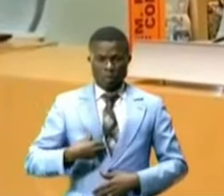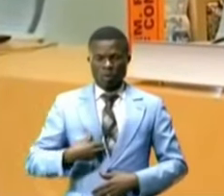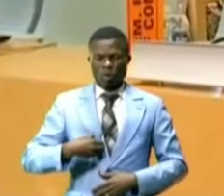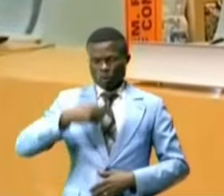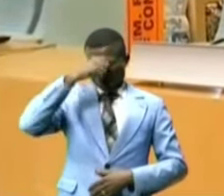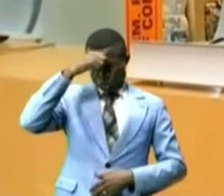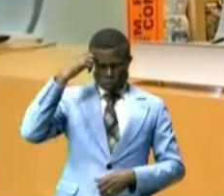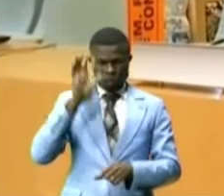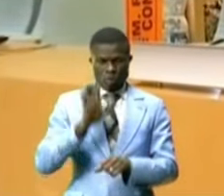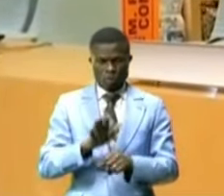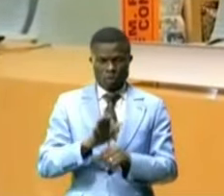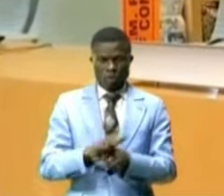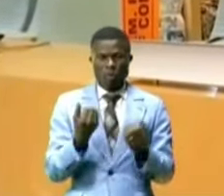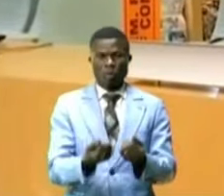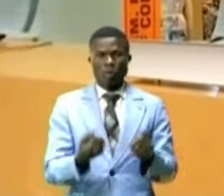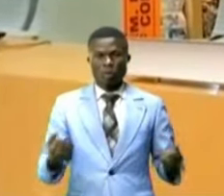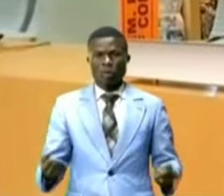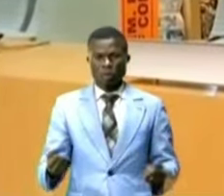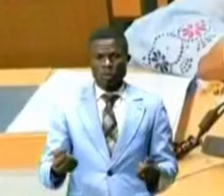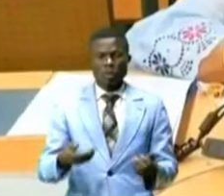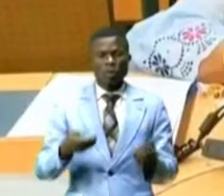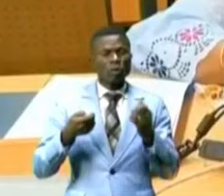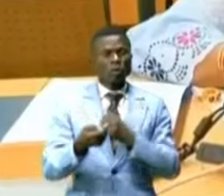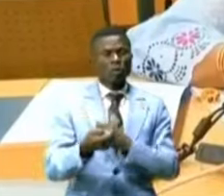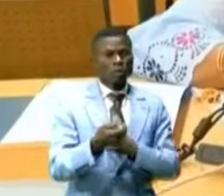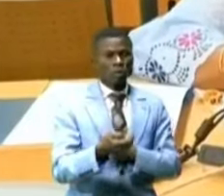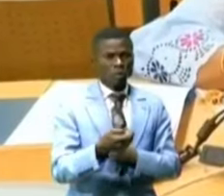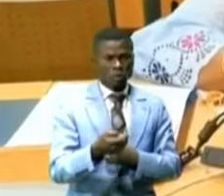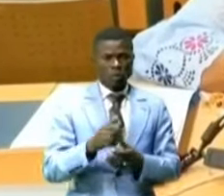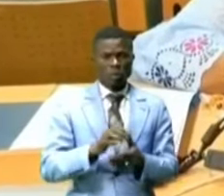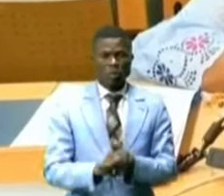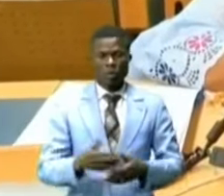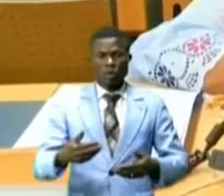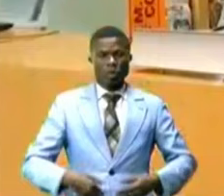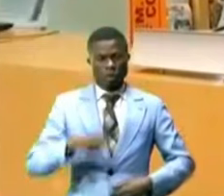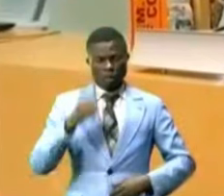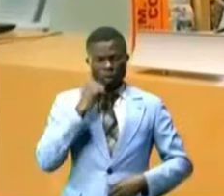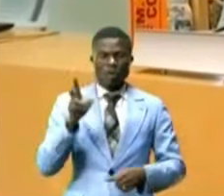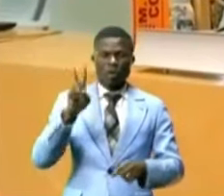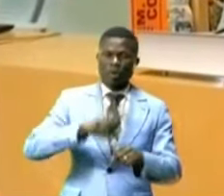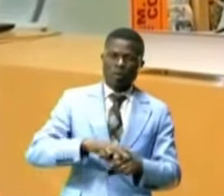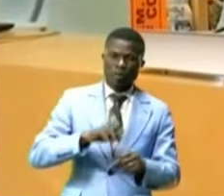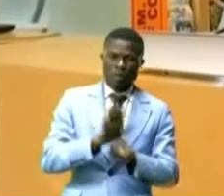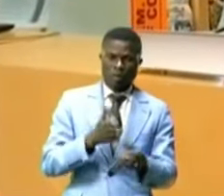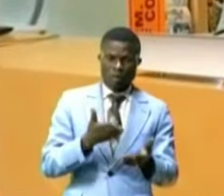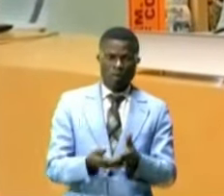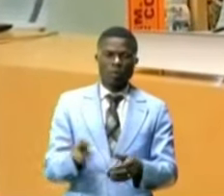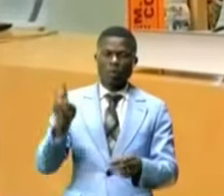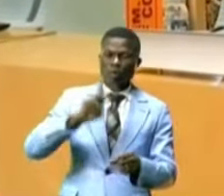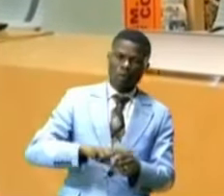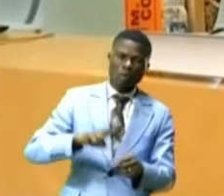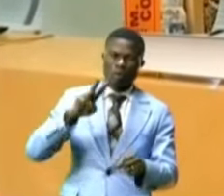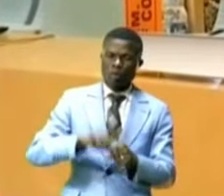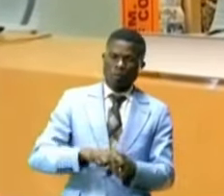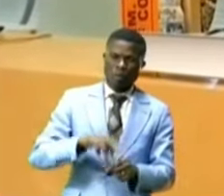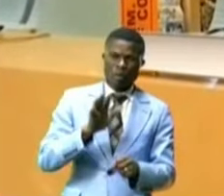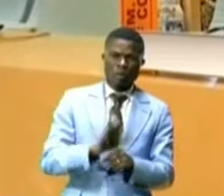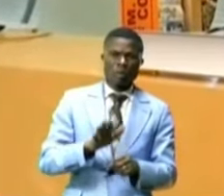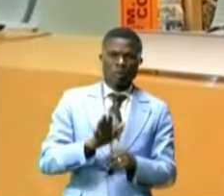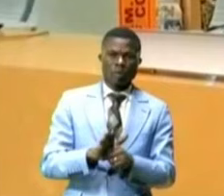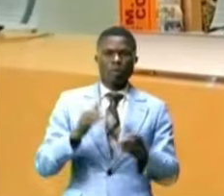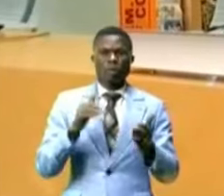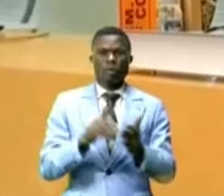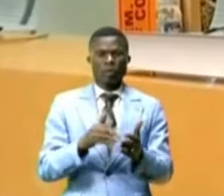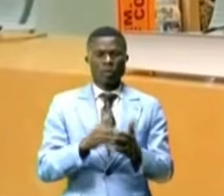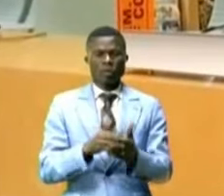torturées, les enfants n'en parlent pas. Nous voyons qu'il y a des nombres de violences faites